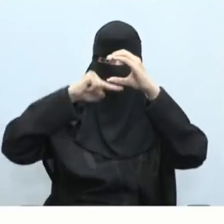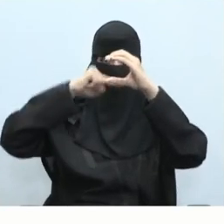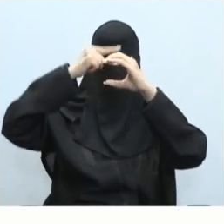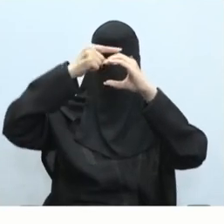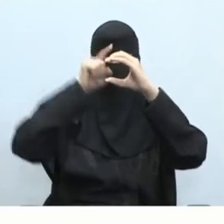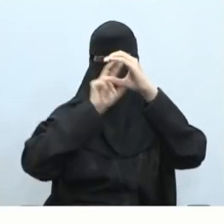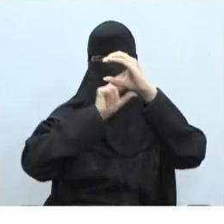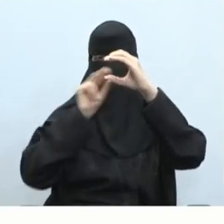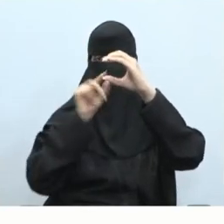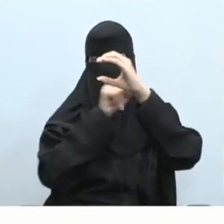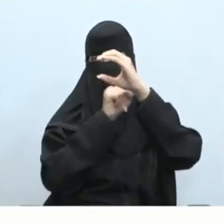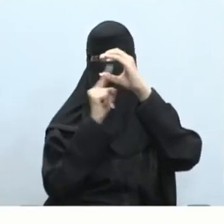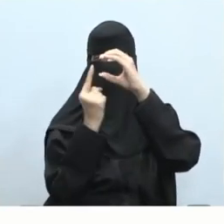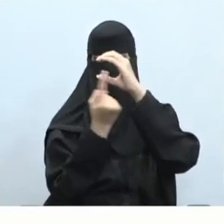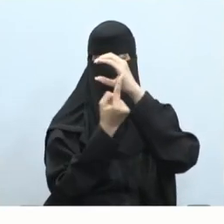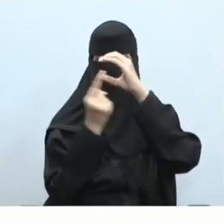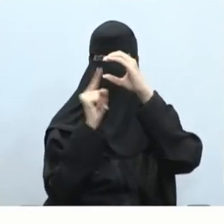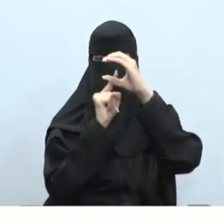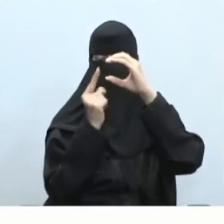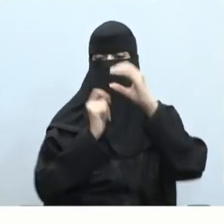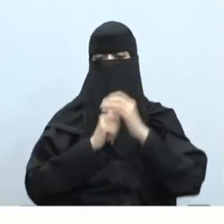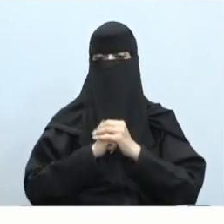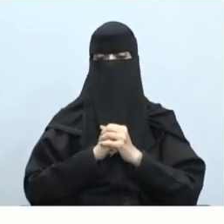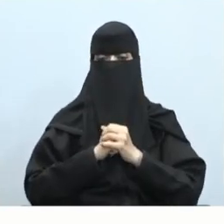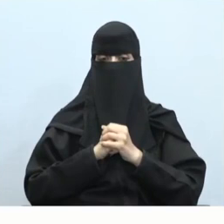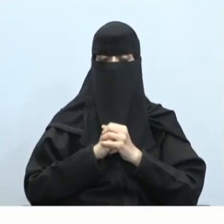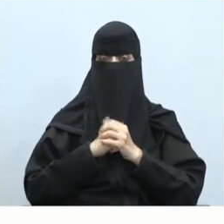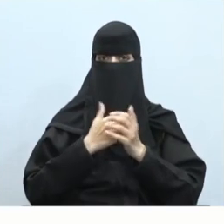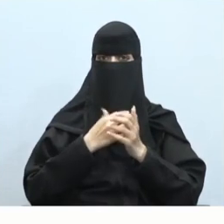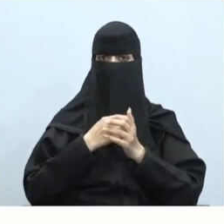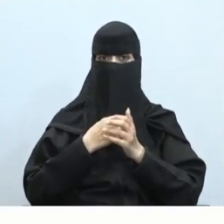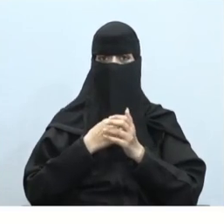القطر القطبي مساويه للقطر الاستوائي